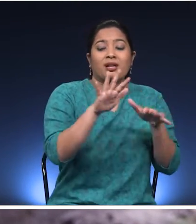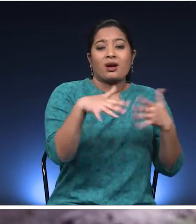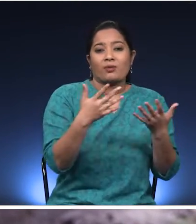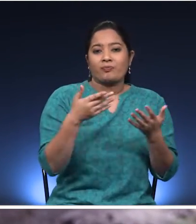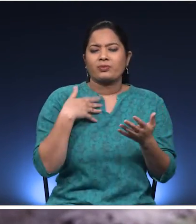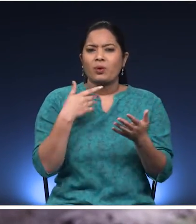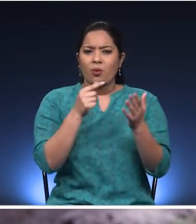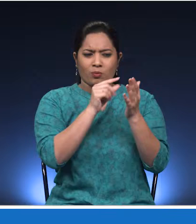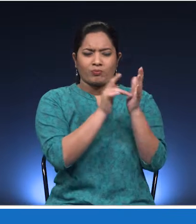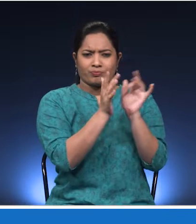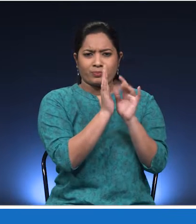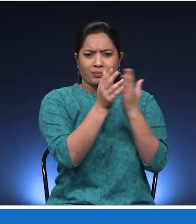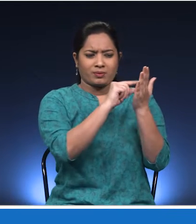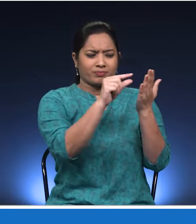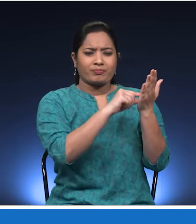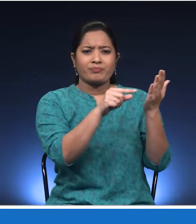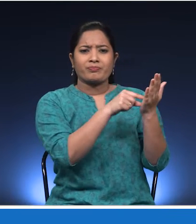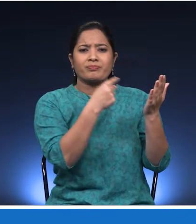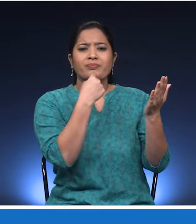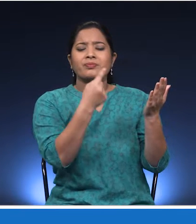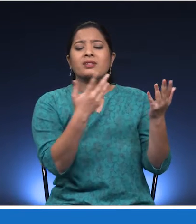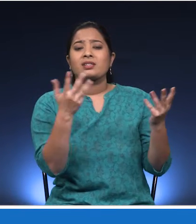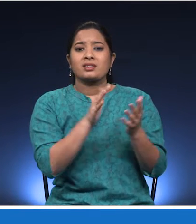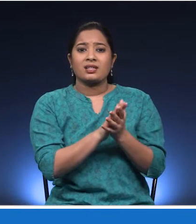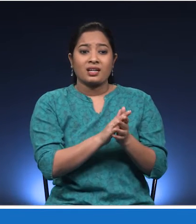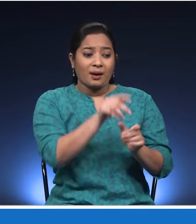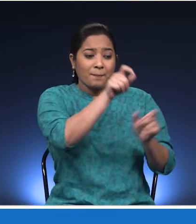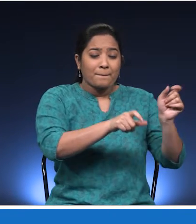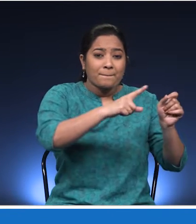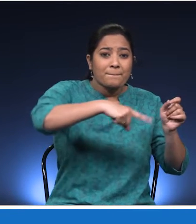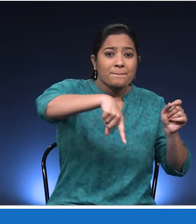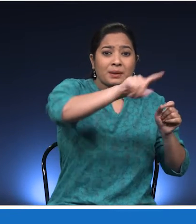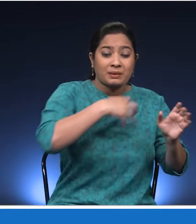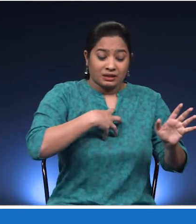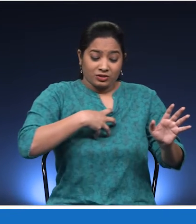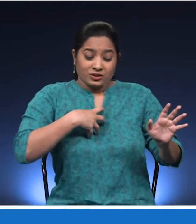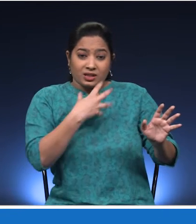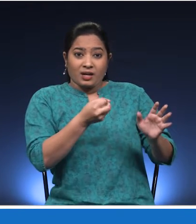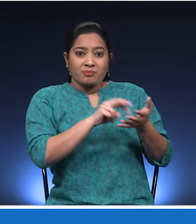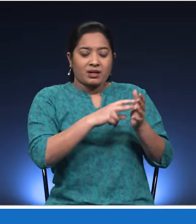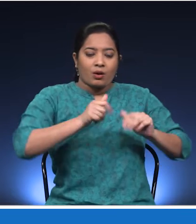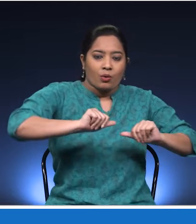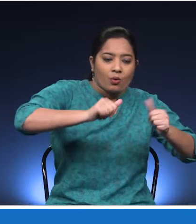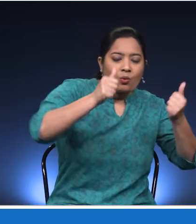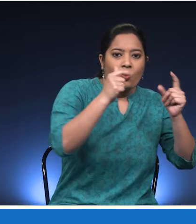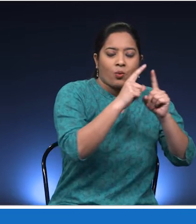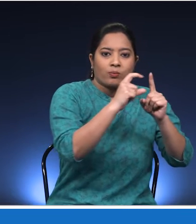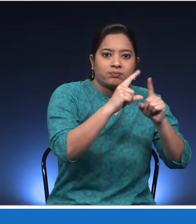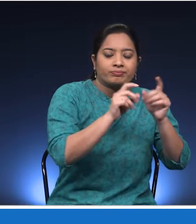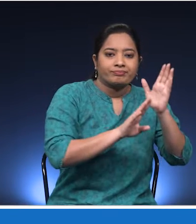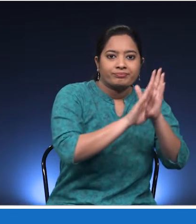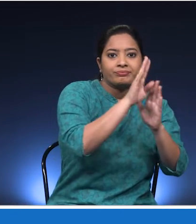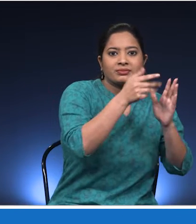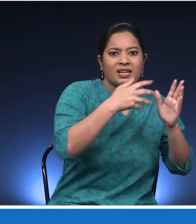वचन से जब हम पढ़ते हैं, तब मैंने सब परिश्रम के काम और सब सफल कामों को